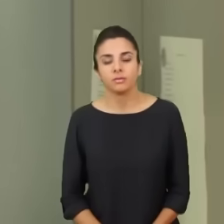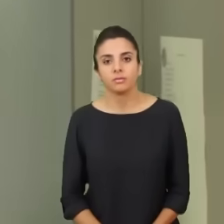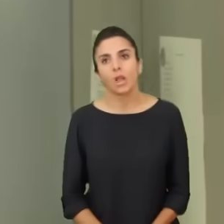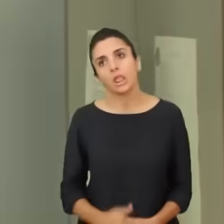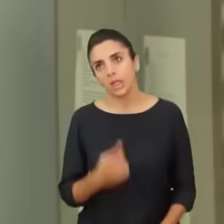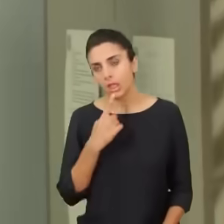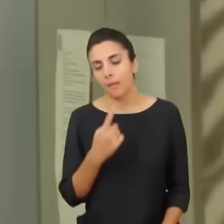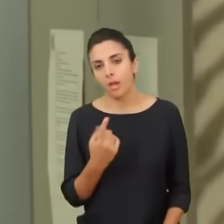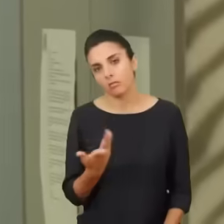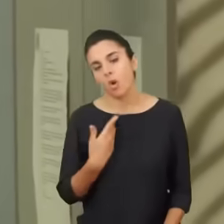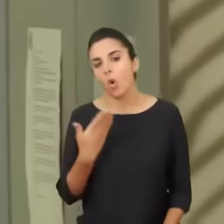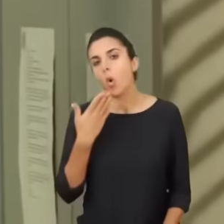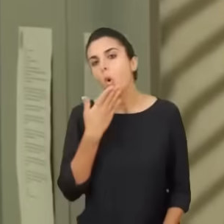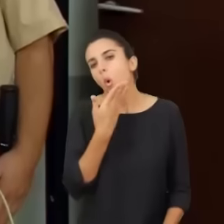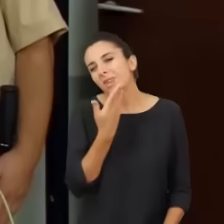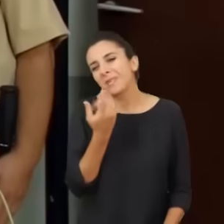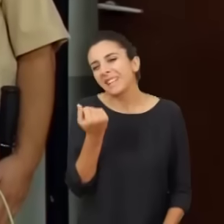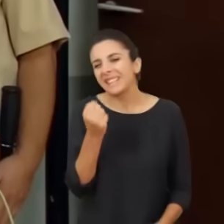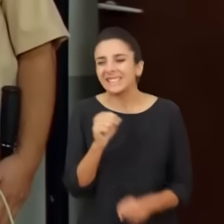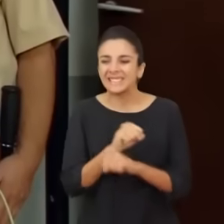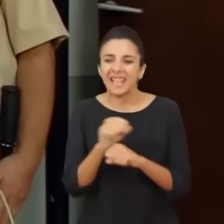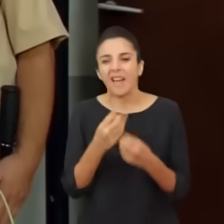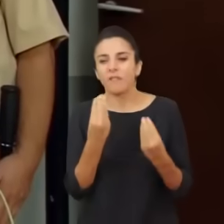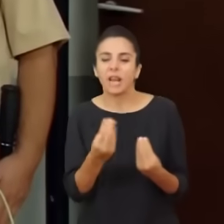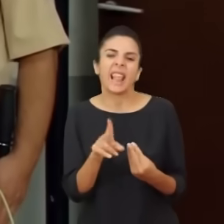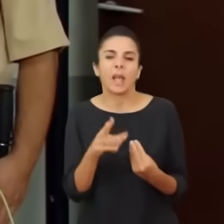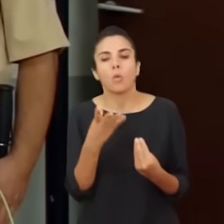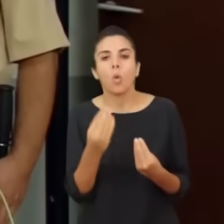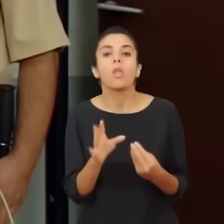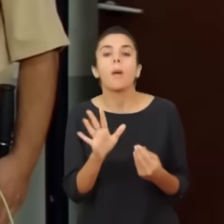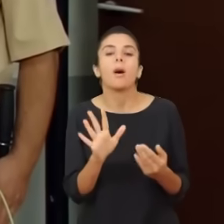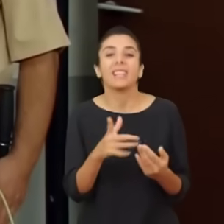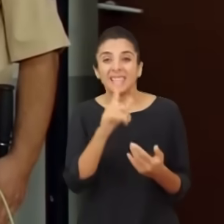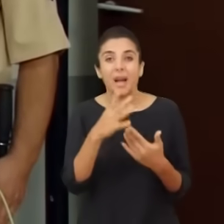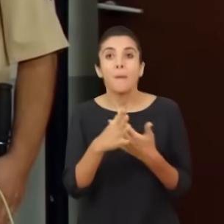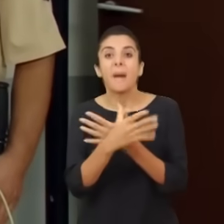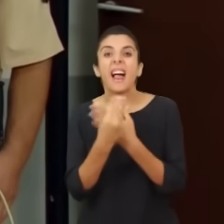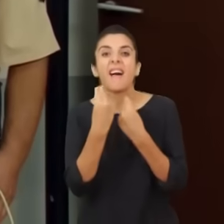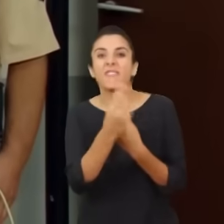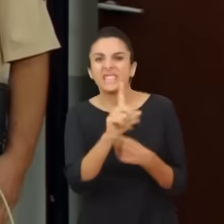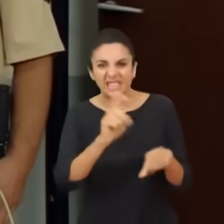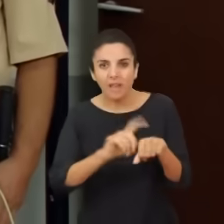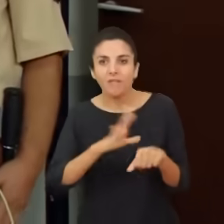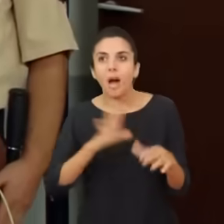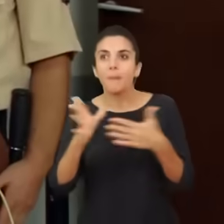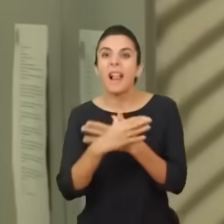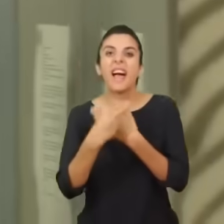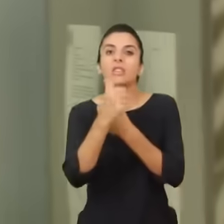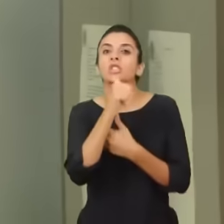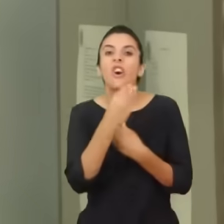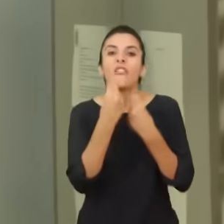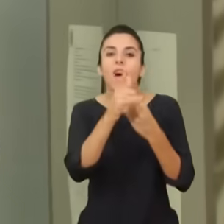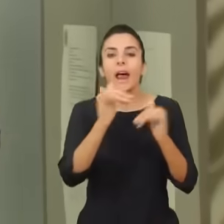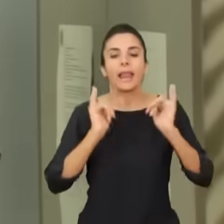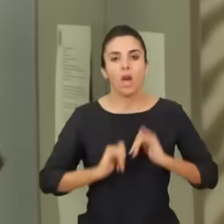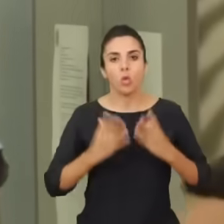Demek ki o zaman sadece orucu zedelemiş olduk. He. Evet. Melekler içirdi. Sinirlisiz ya. Evet. Arada içirdik rahatlayasın tamam. Diye. İyi